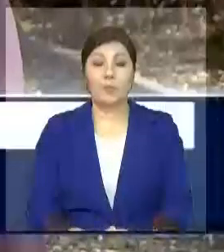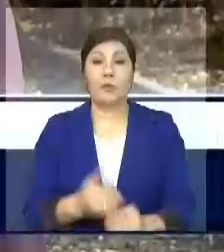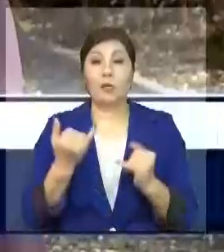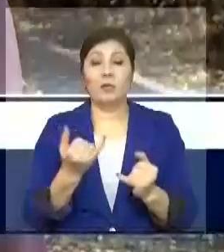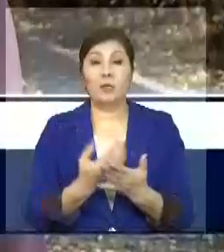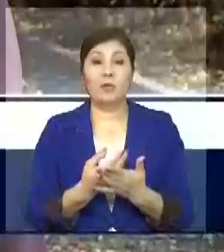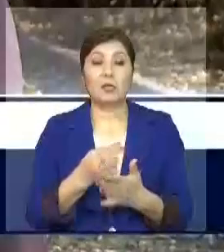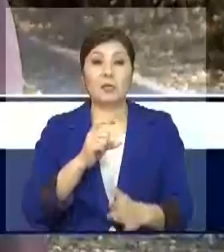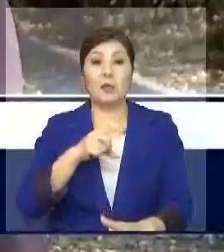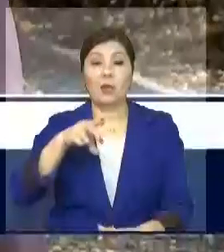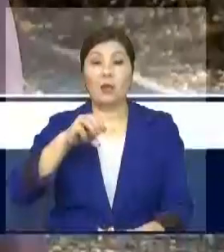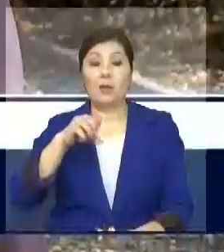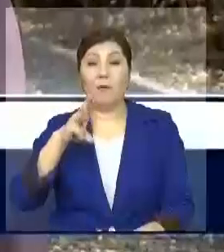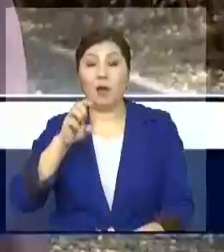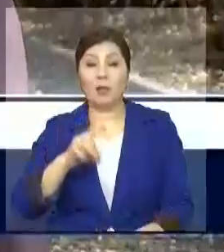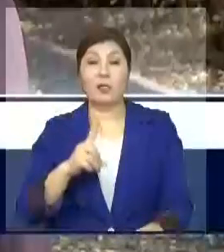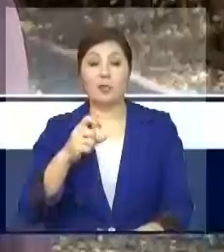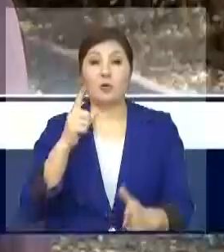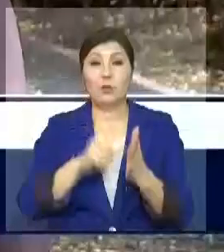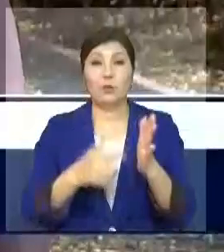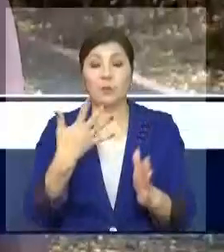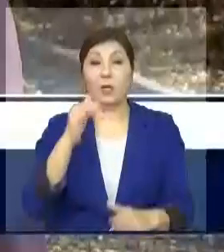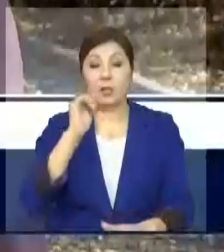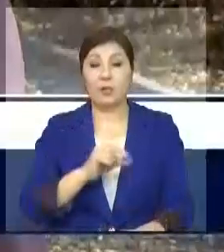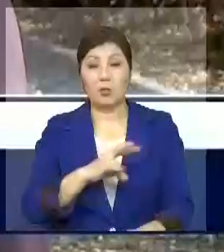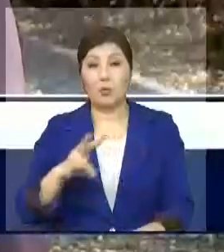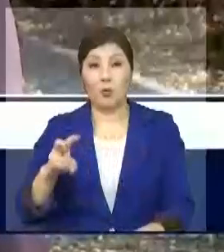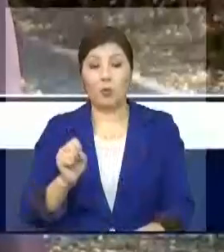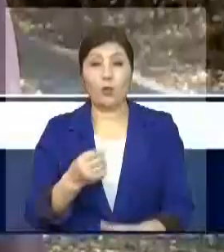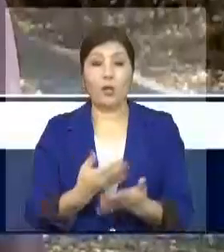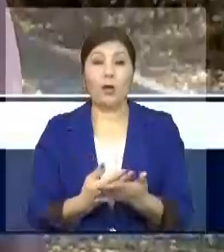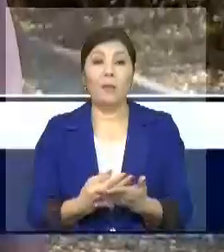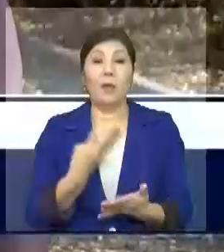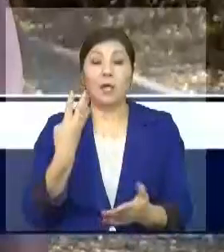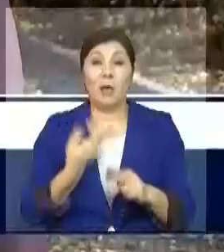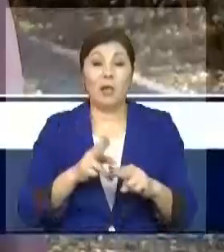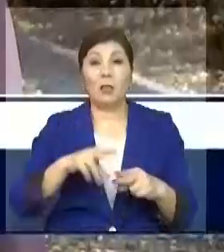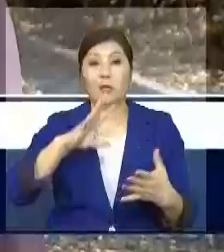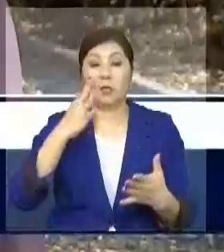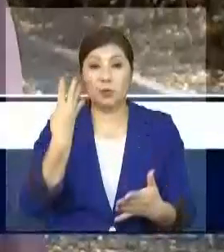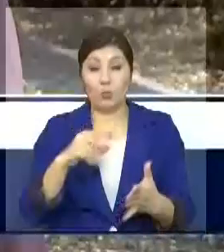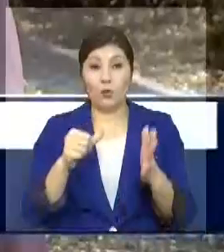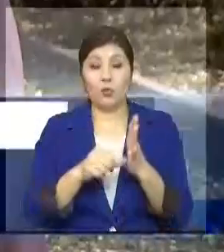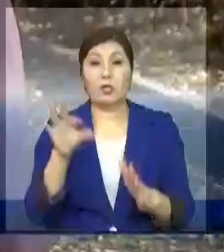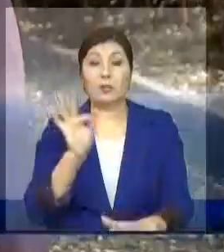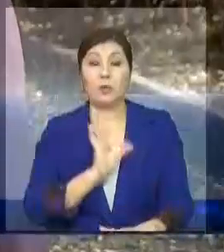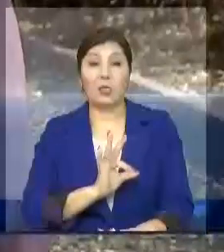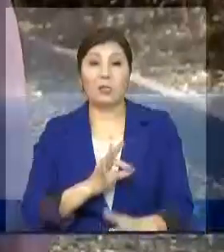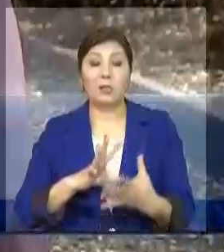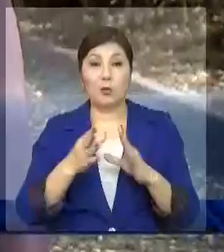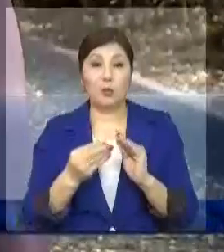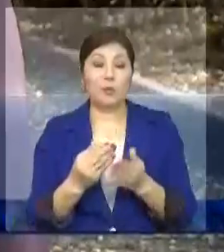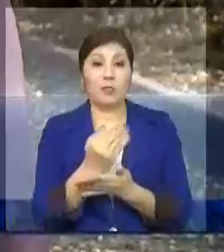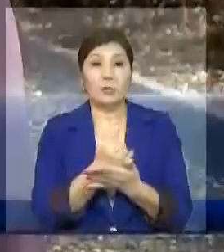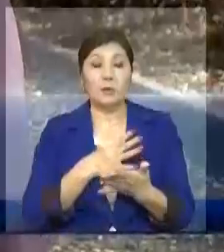Сейчас на элеваторах хранится 175 тысяч тонн зерна. Загруженность предприятий составляет 46% от общей мощности. Из поступившей с нового